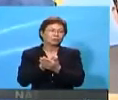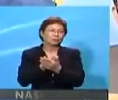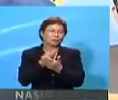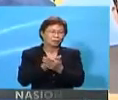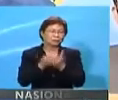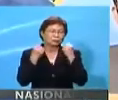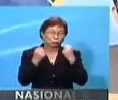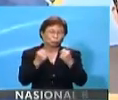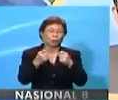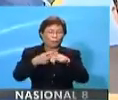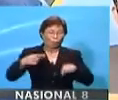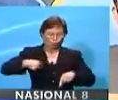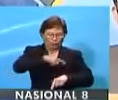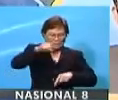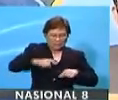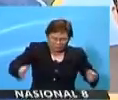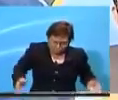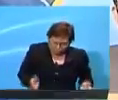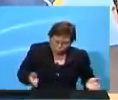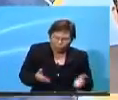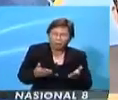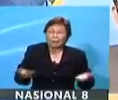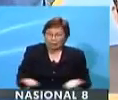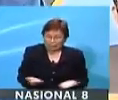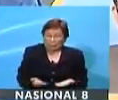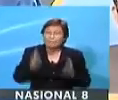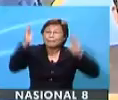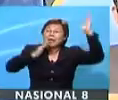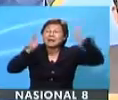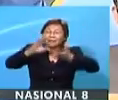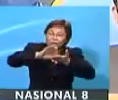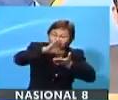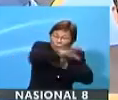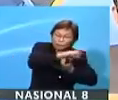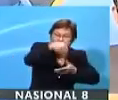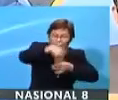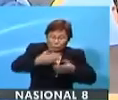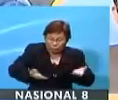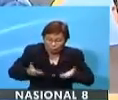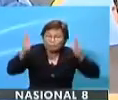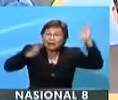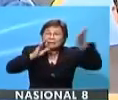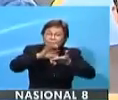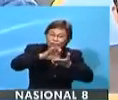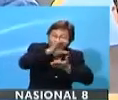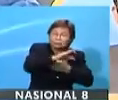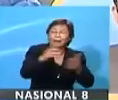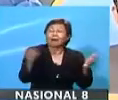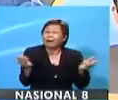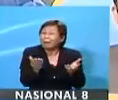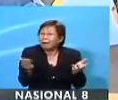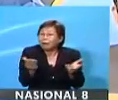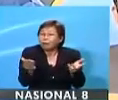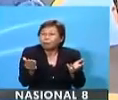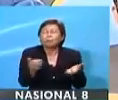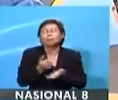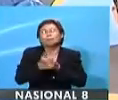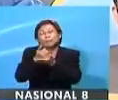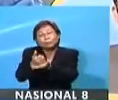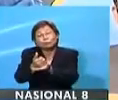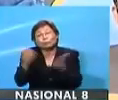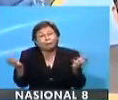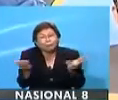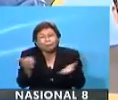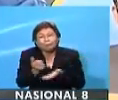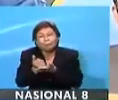to encourage local investment, domestic investment. So bagaimana nak bantu